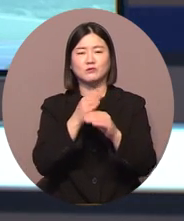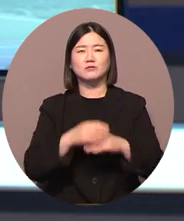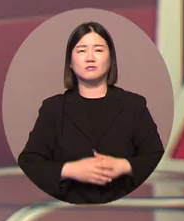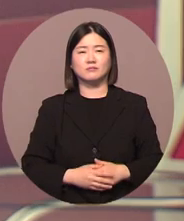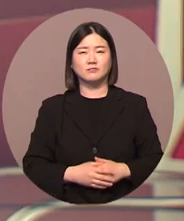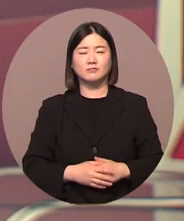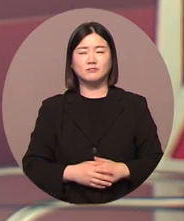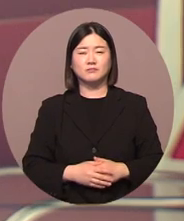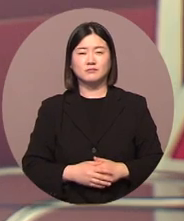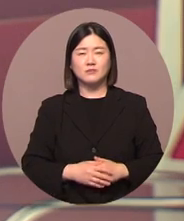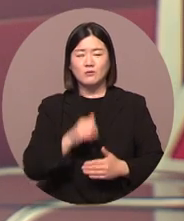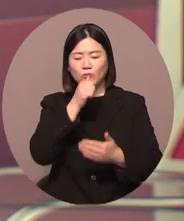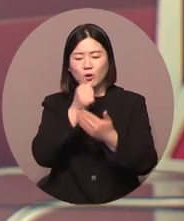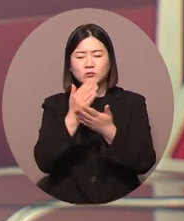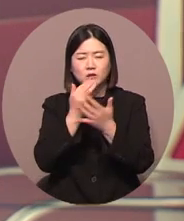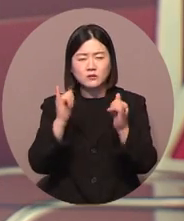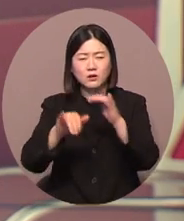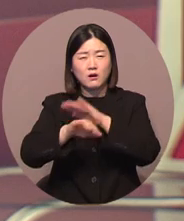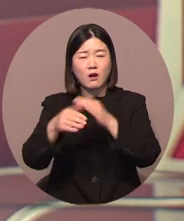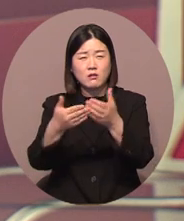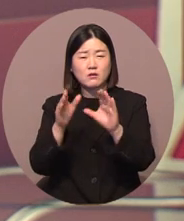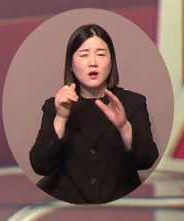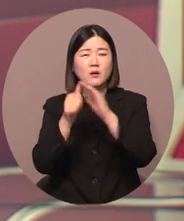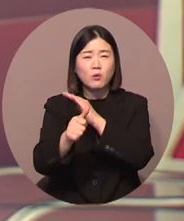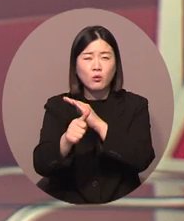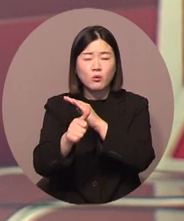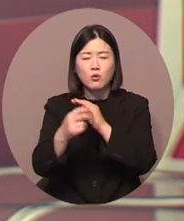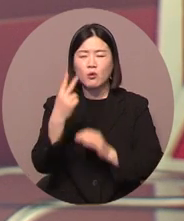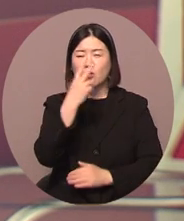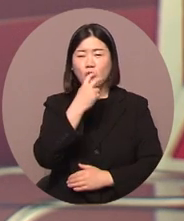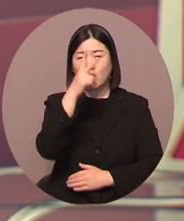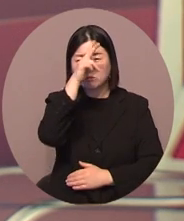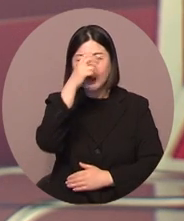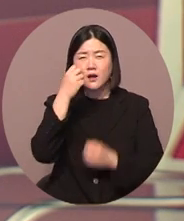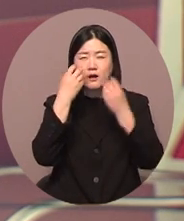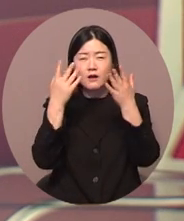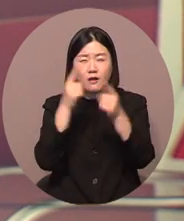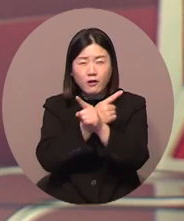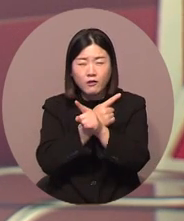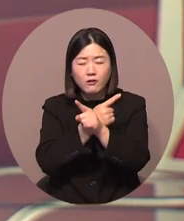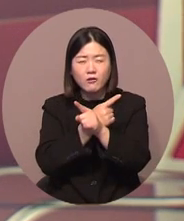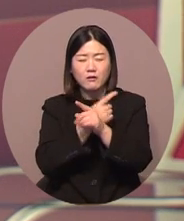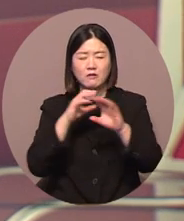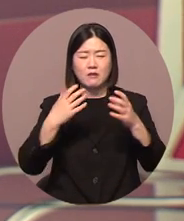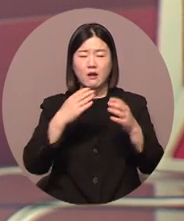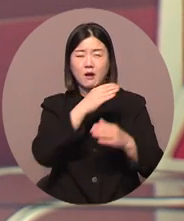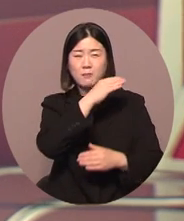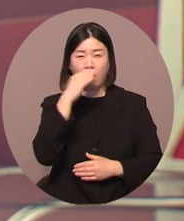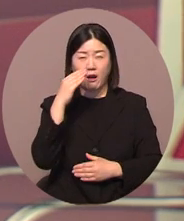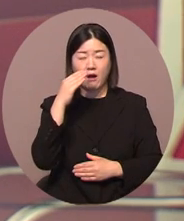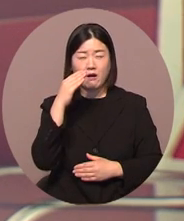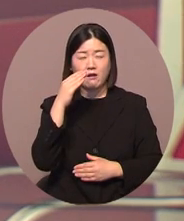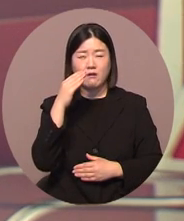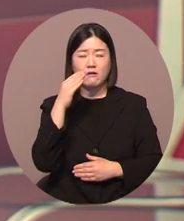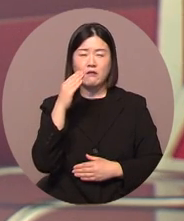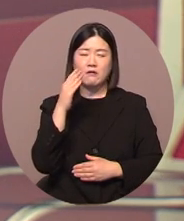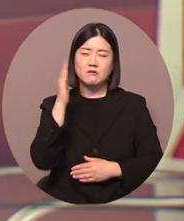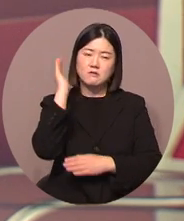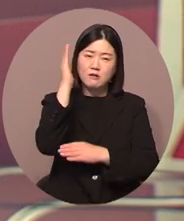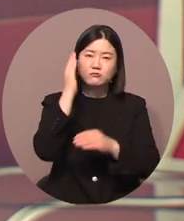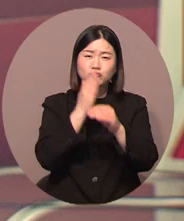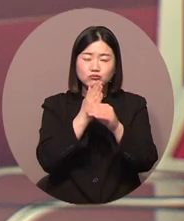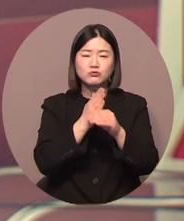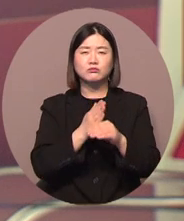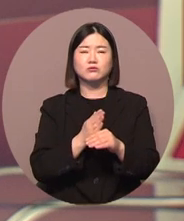있습니다 범죄자들이 야당의 대표가 되어 검찰을 개혁하고 나라를 바로잡겠다고 공헌하고